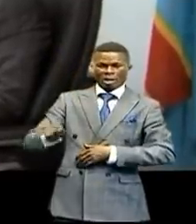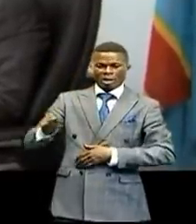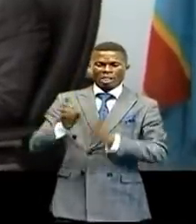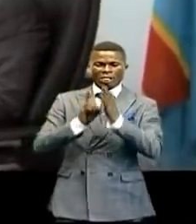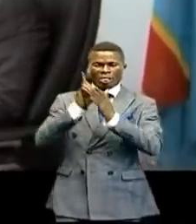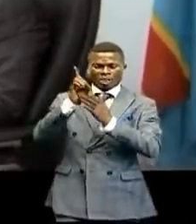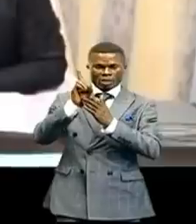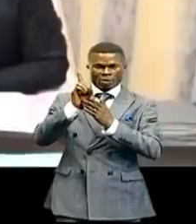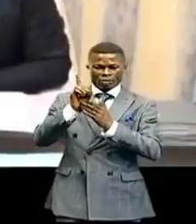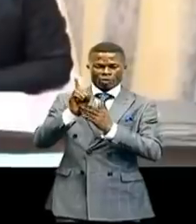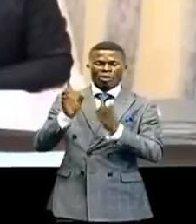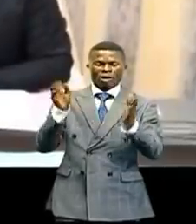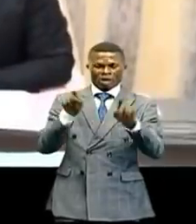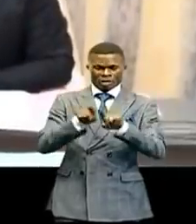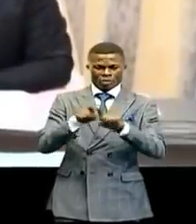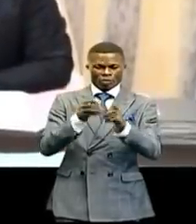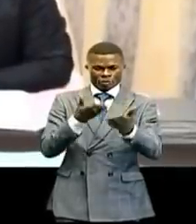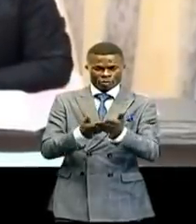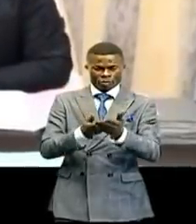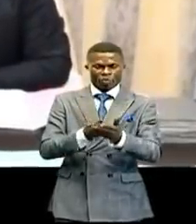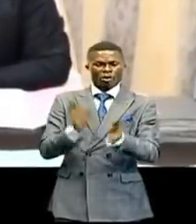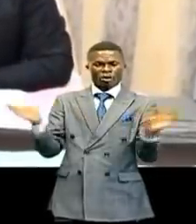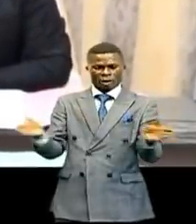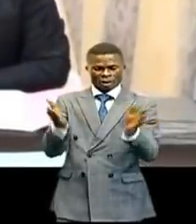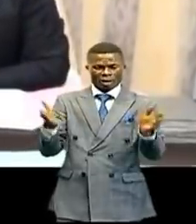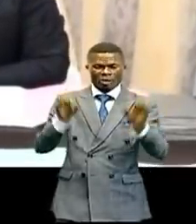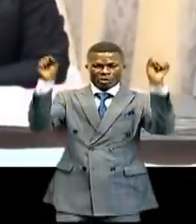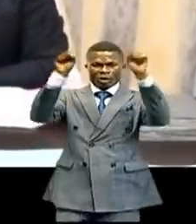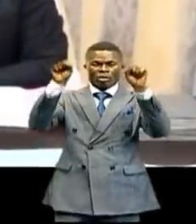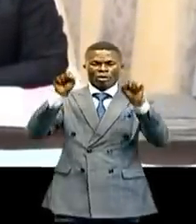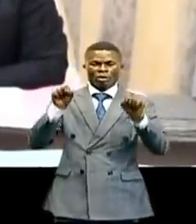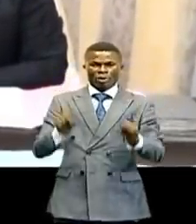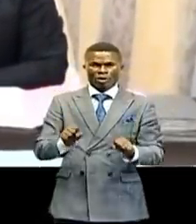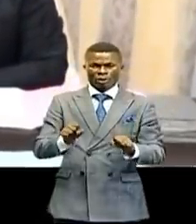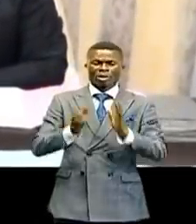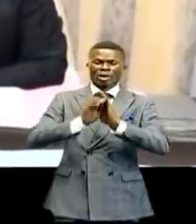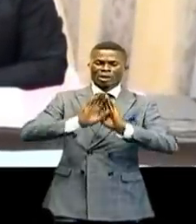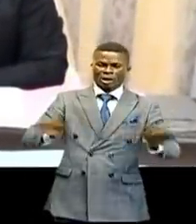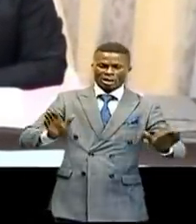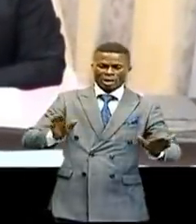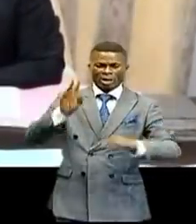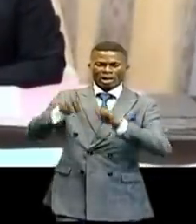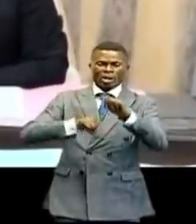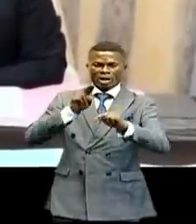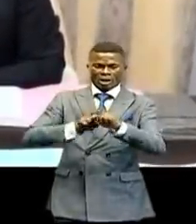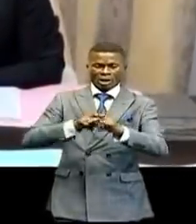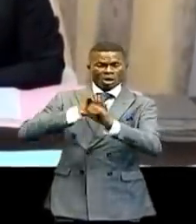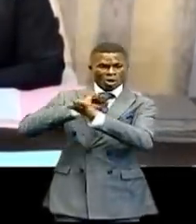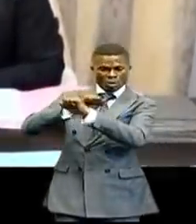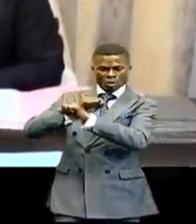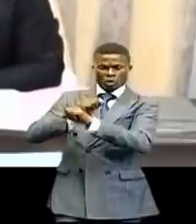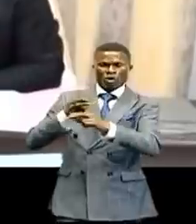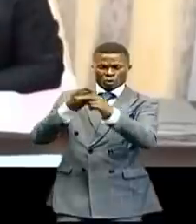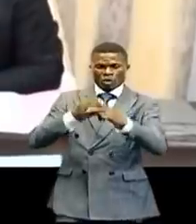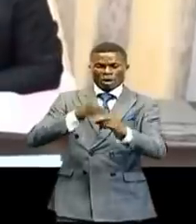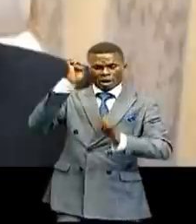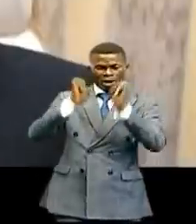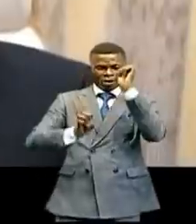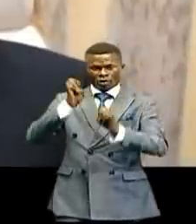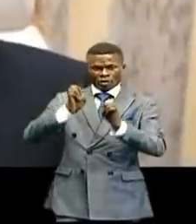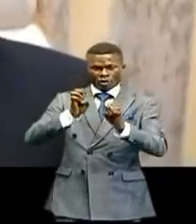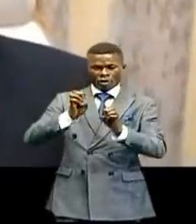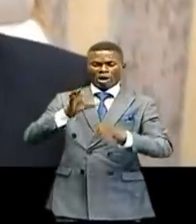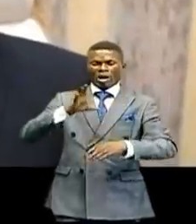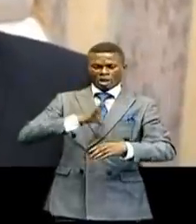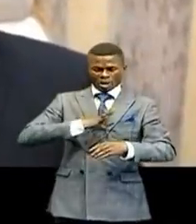des développements de compétences. Le renforcement des systèmes, des capacités nationales pour prévoir, surveiller et évaluer les